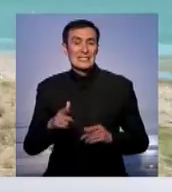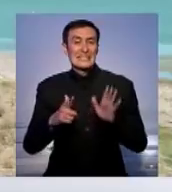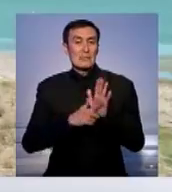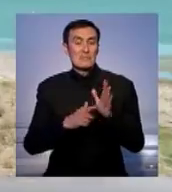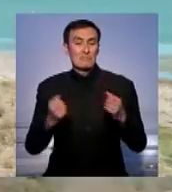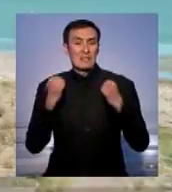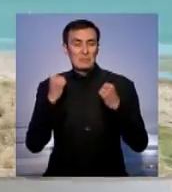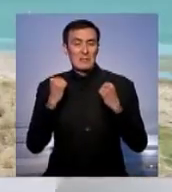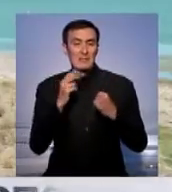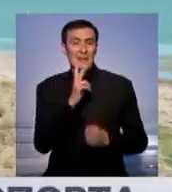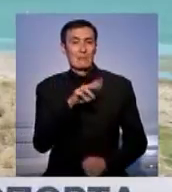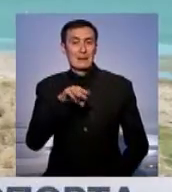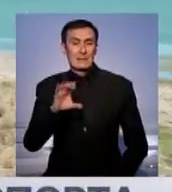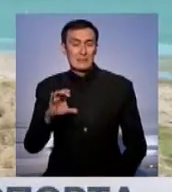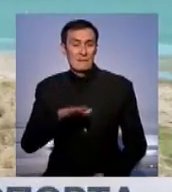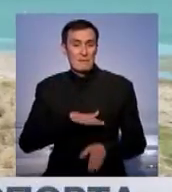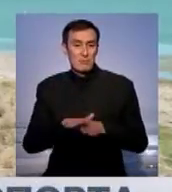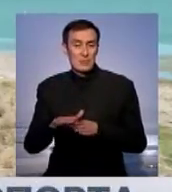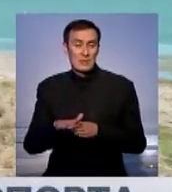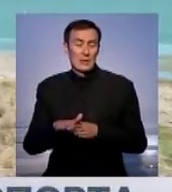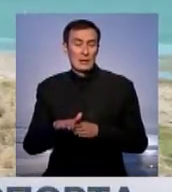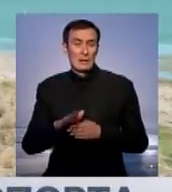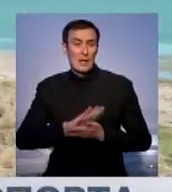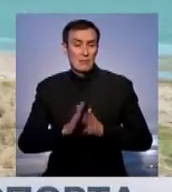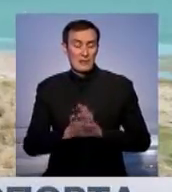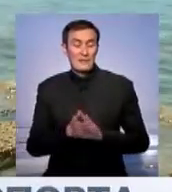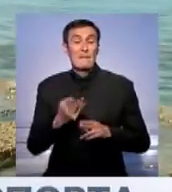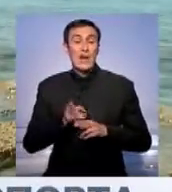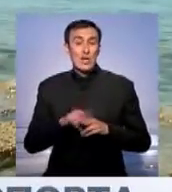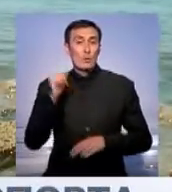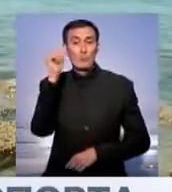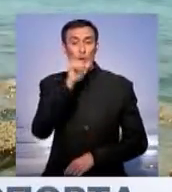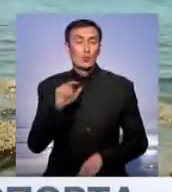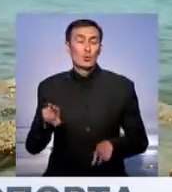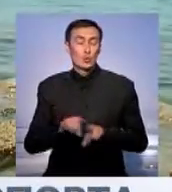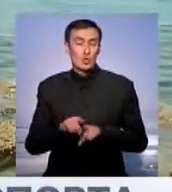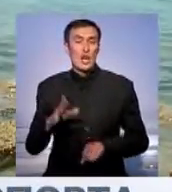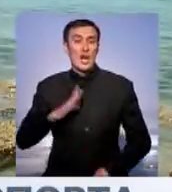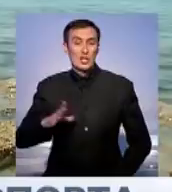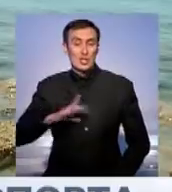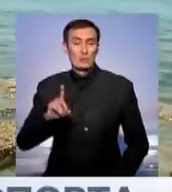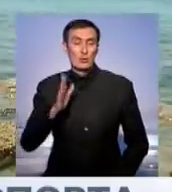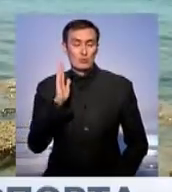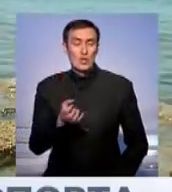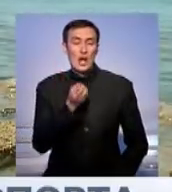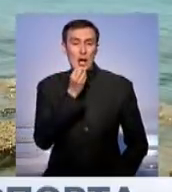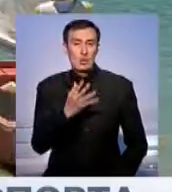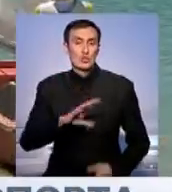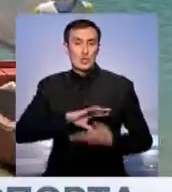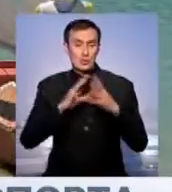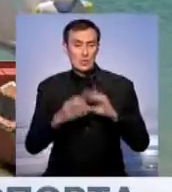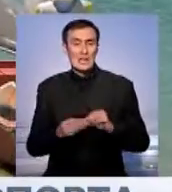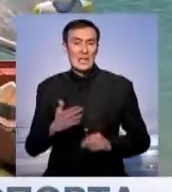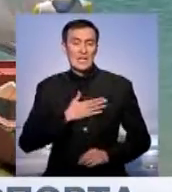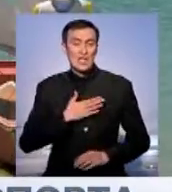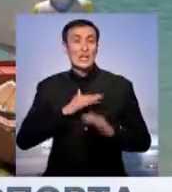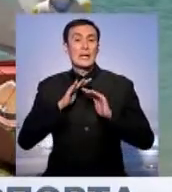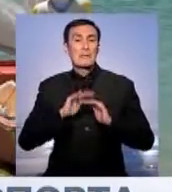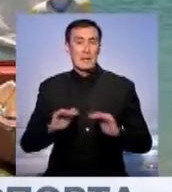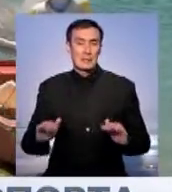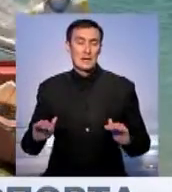спортсменов, кандидаты мастера спорта. И в этом году мы тоже ожидаем, что дадут хороший результат вот наши